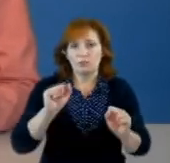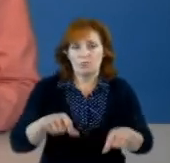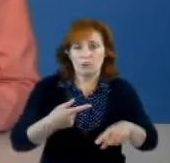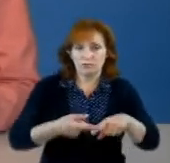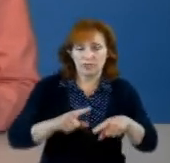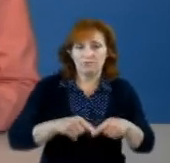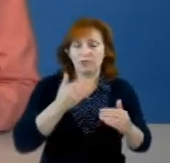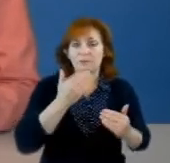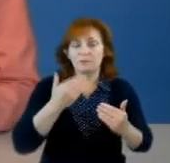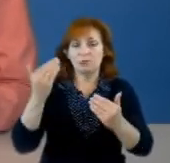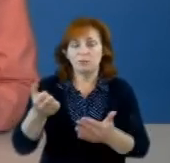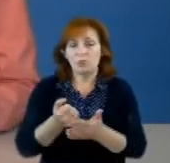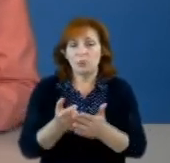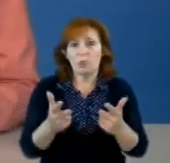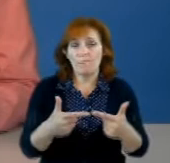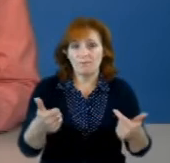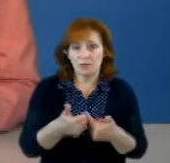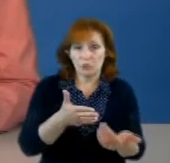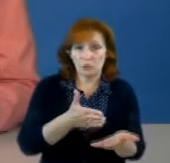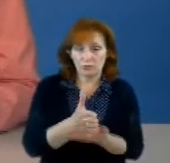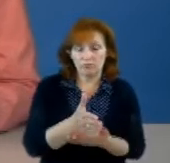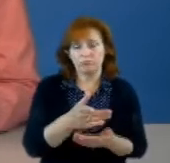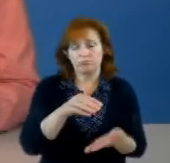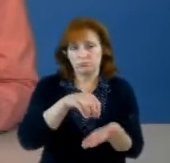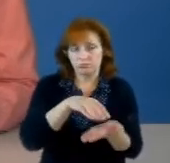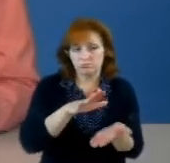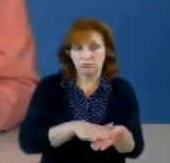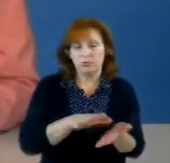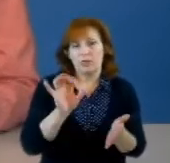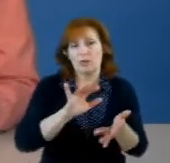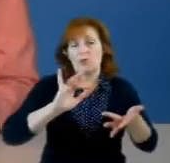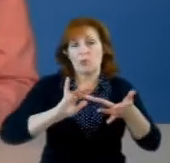звернувшись до відділу ведення Державного реєстру виборців або онлайн на сайті